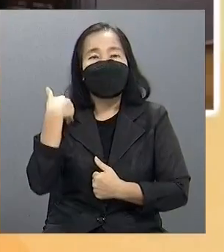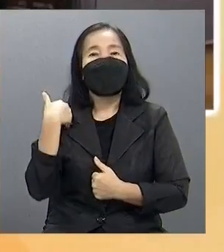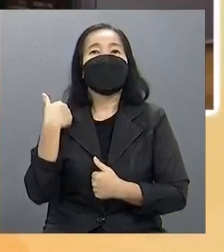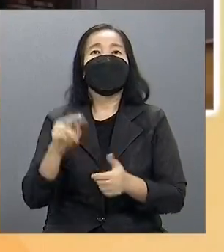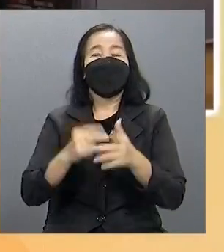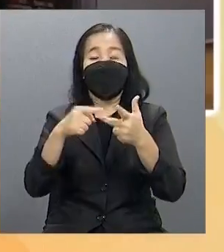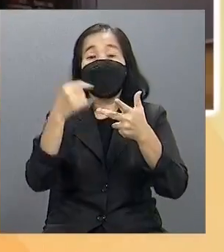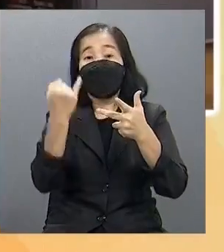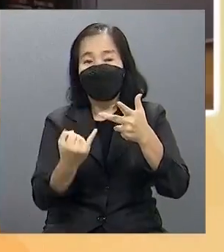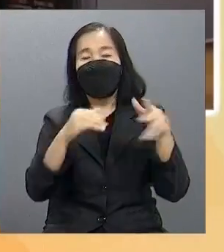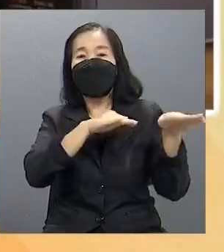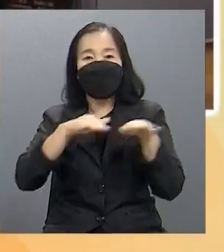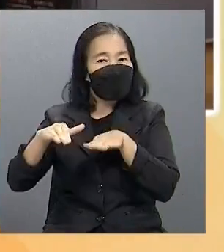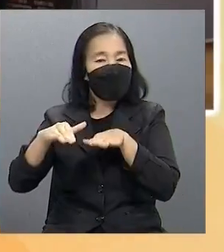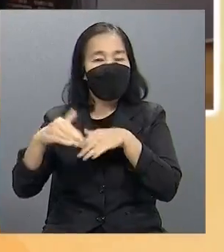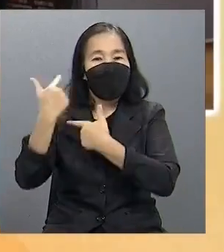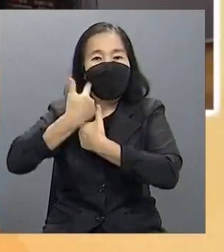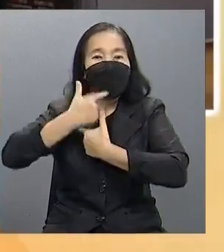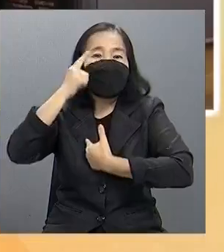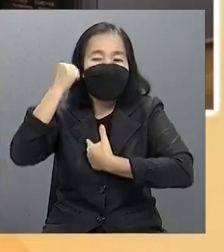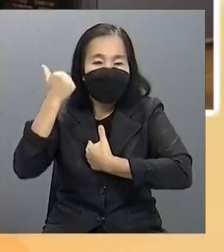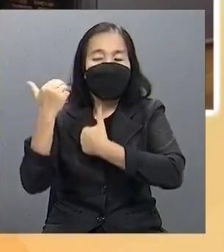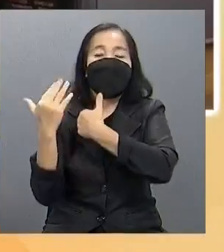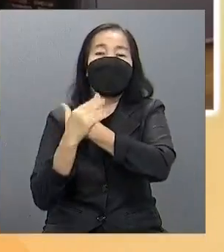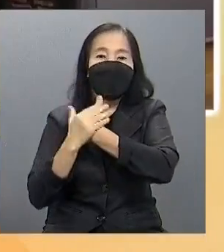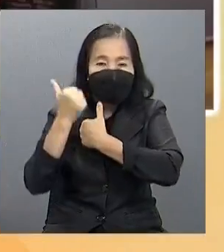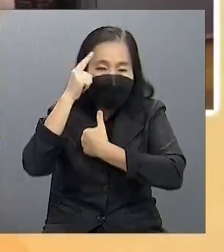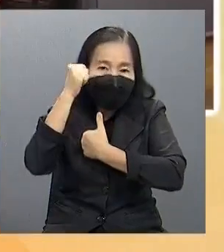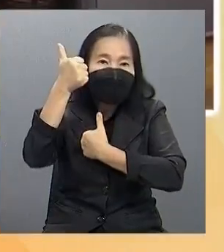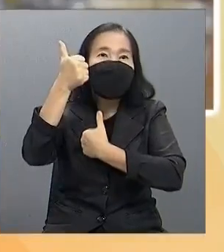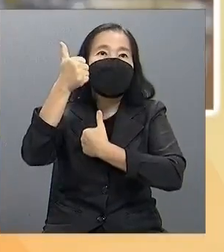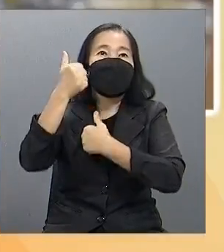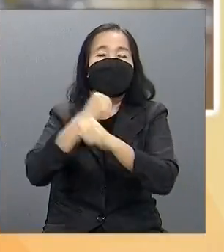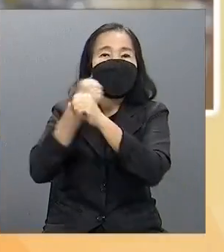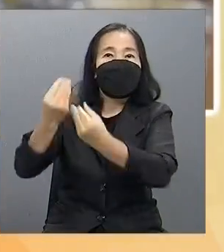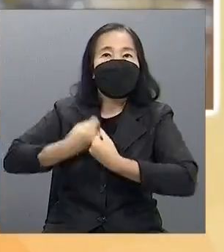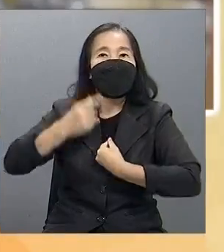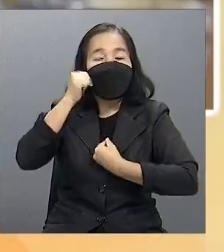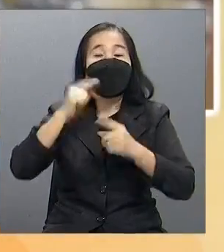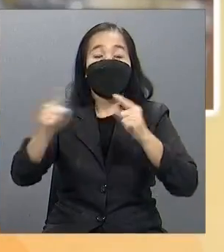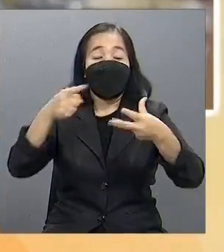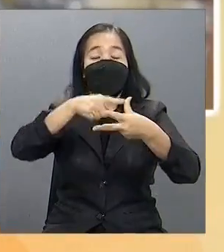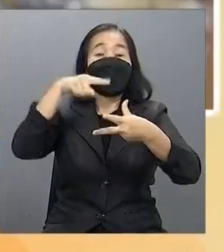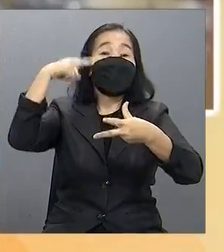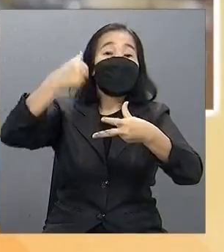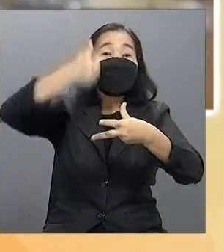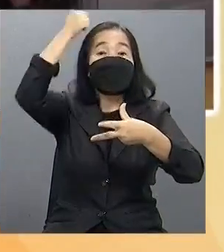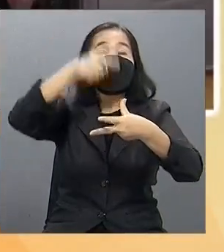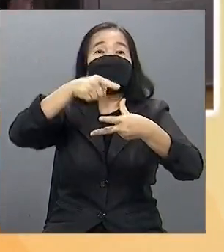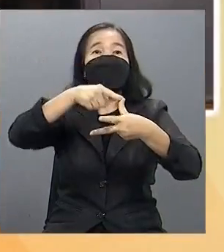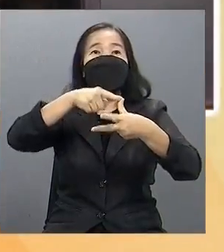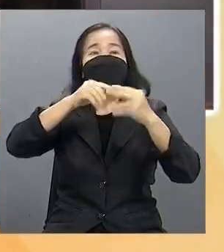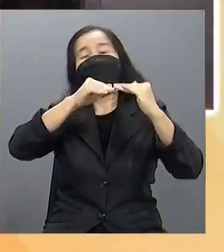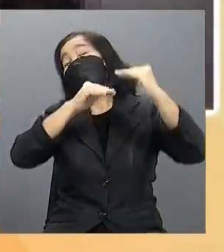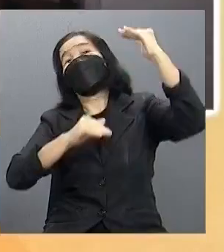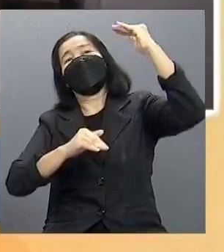ม่ที่พร้อมที่จะแบบปกป้องแม่ในขณะที่พี่สาวเนี่ยไม่เข้าใจคือมันมาจ